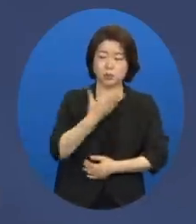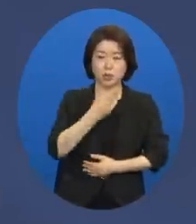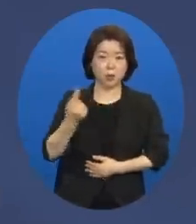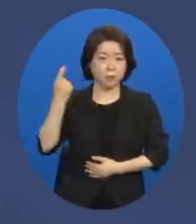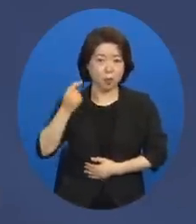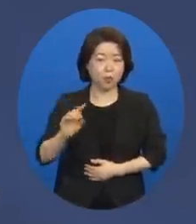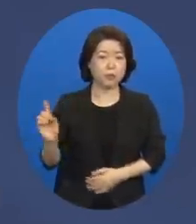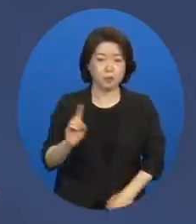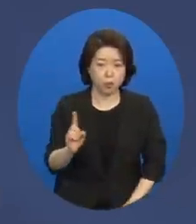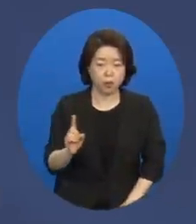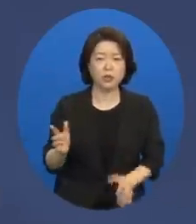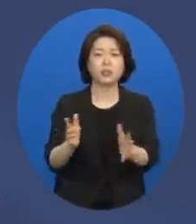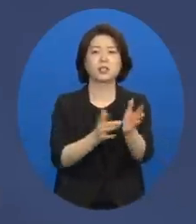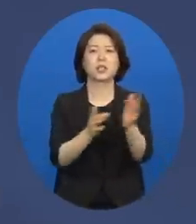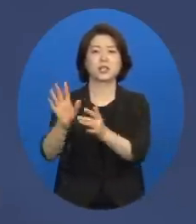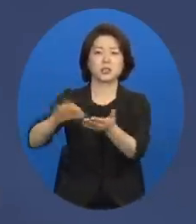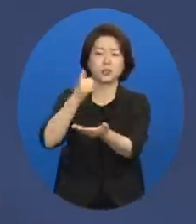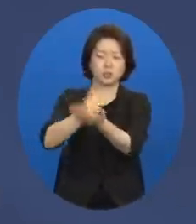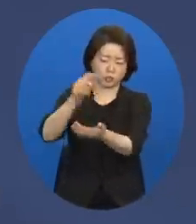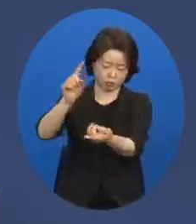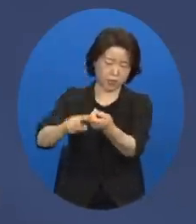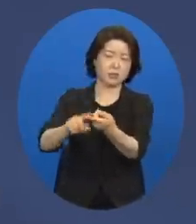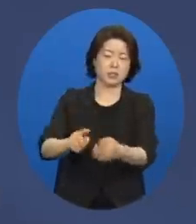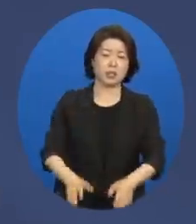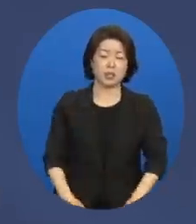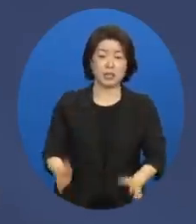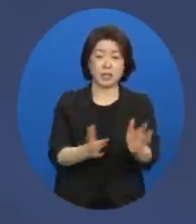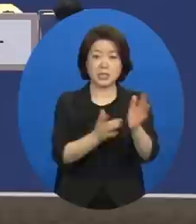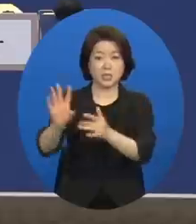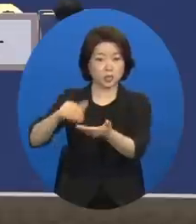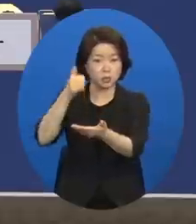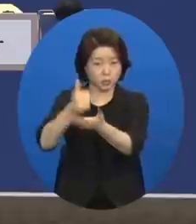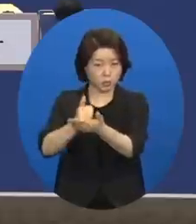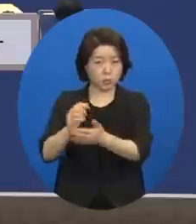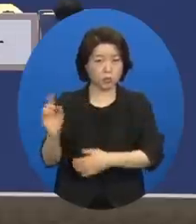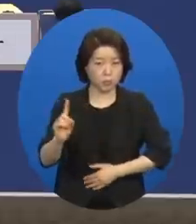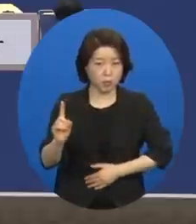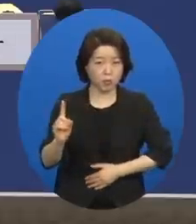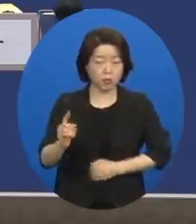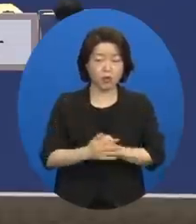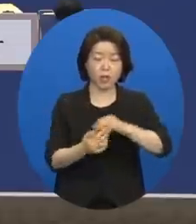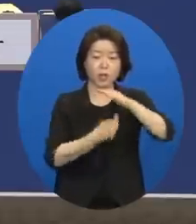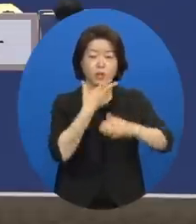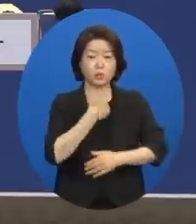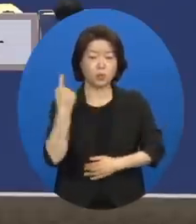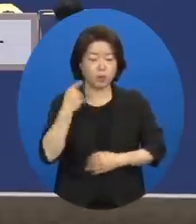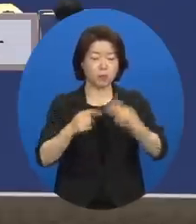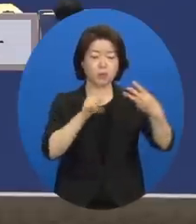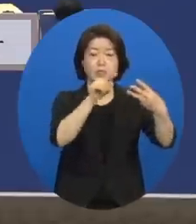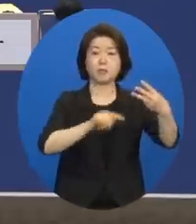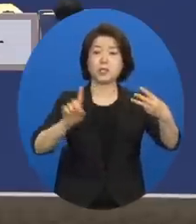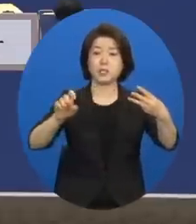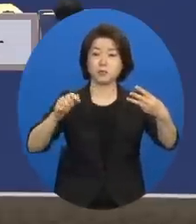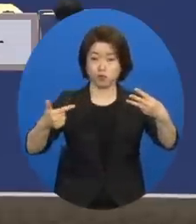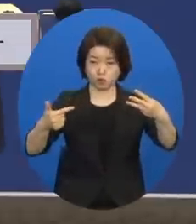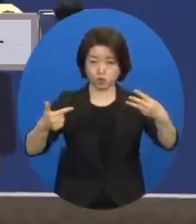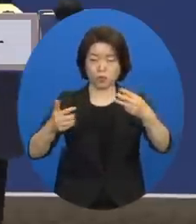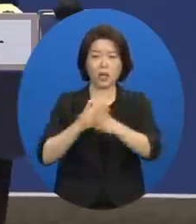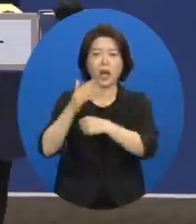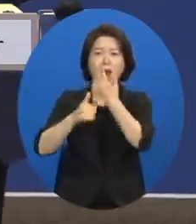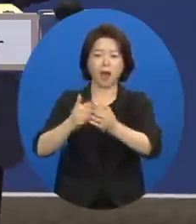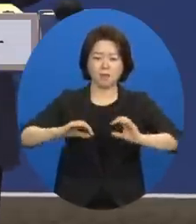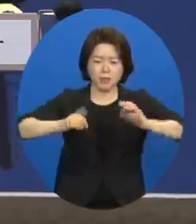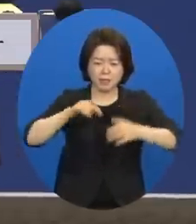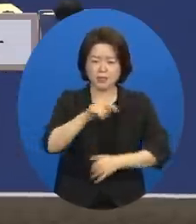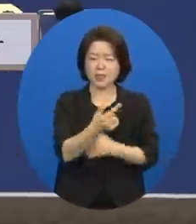바로 예수 그리스도인데 이 예수 그리스도는 말씀하는 대로 요한복음 3장 16절에 하나님이